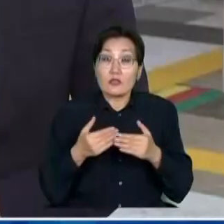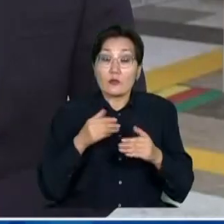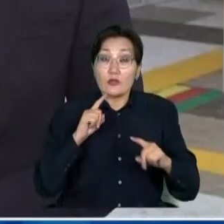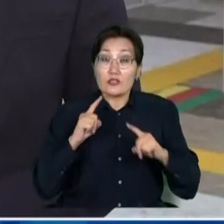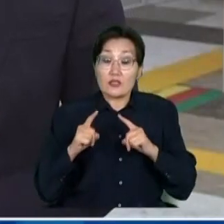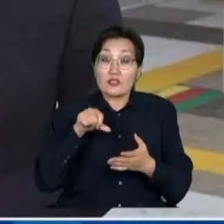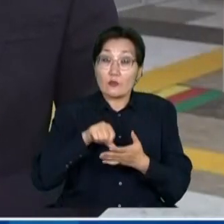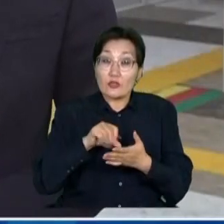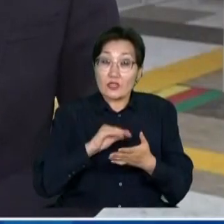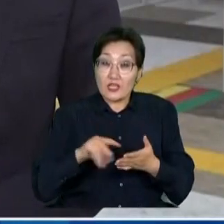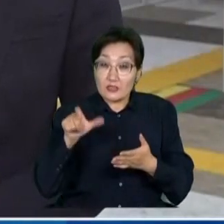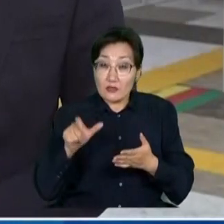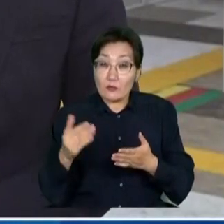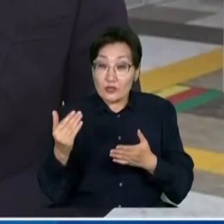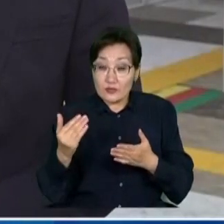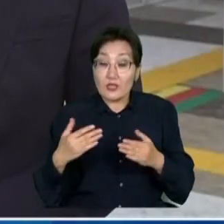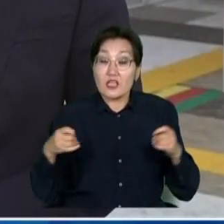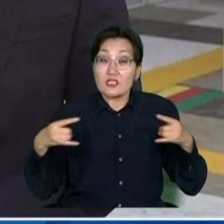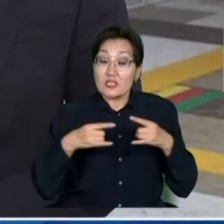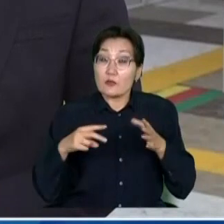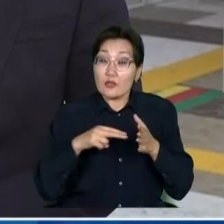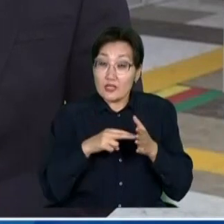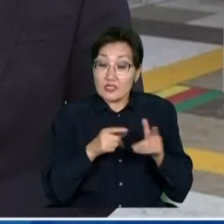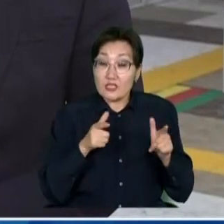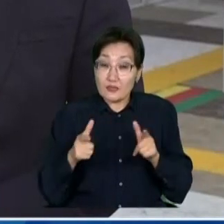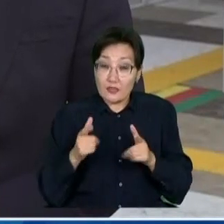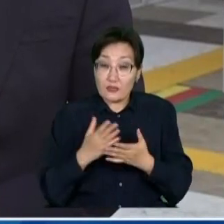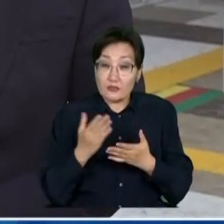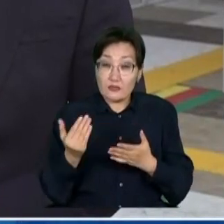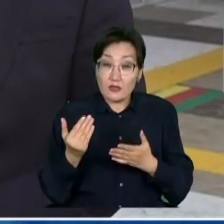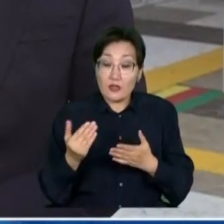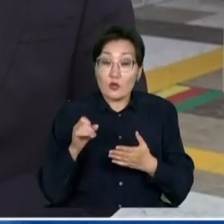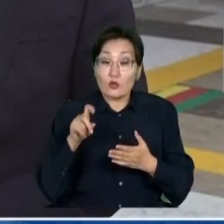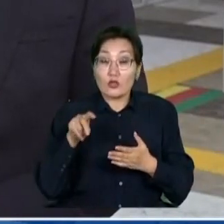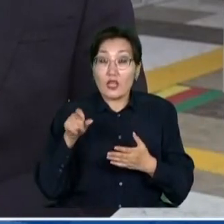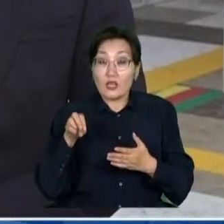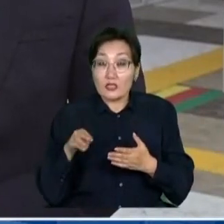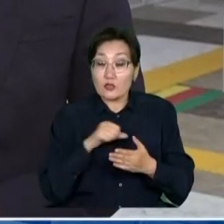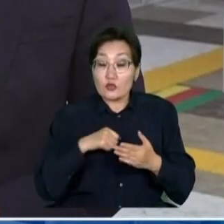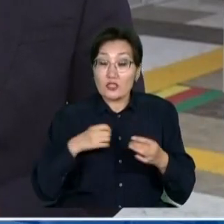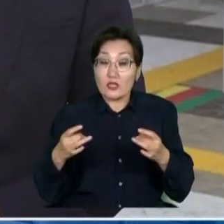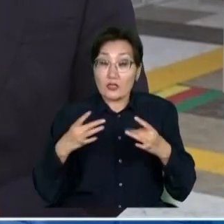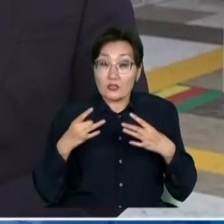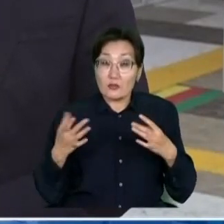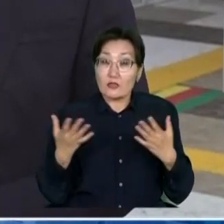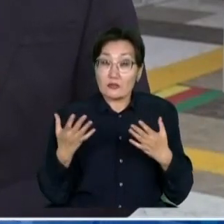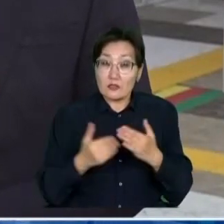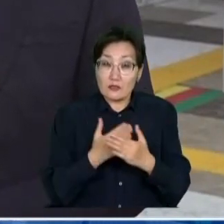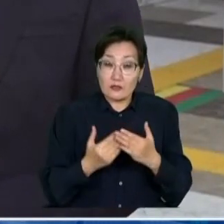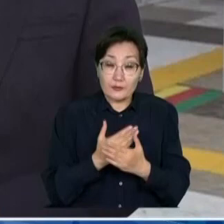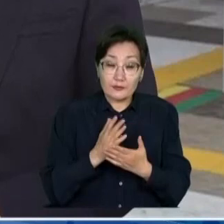брифингтен шыққан әріптесім Ұлағат Арғын қазір бізбен тікелей байланысқа шығуға дайын. Ұлағат, өзің айтып берсең.